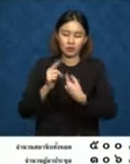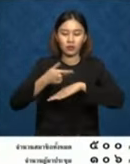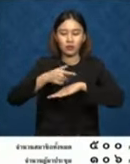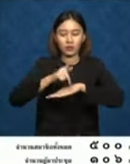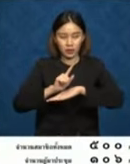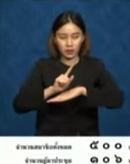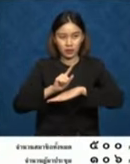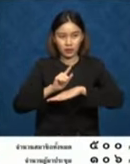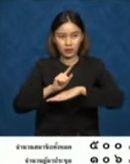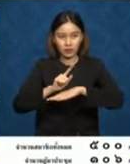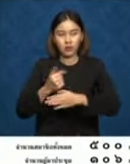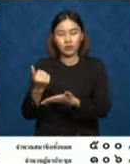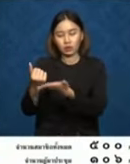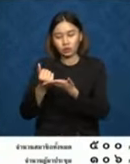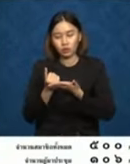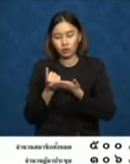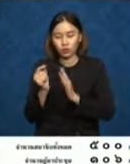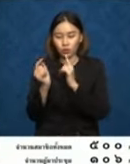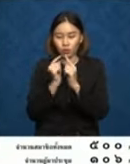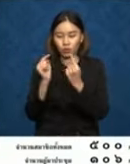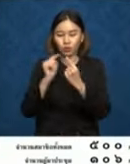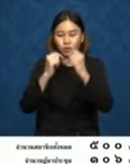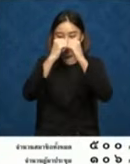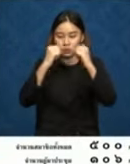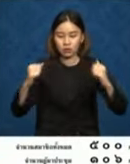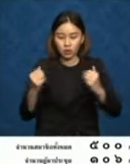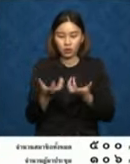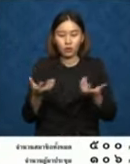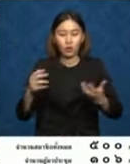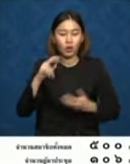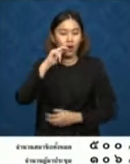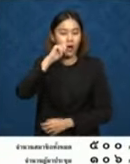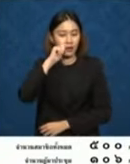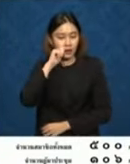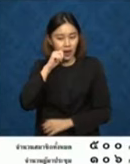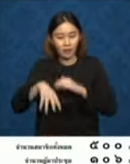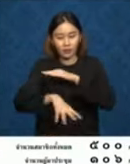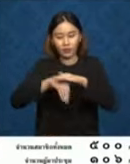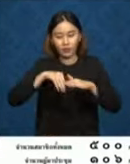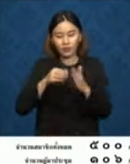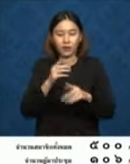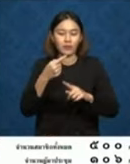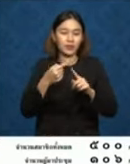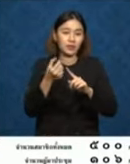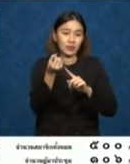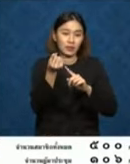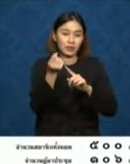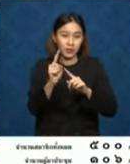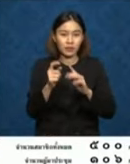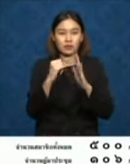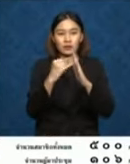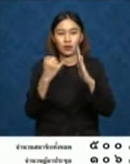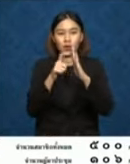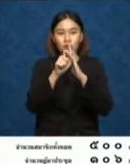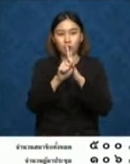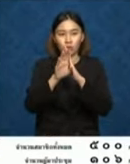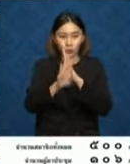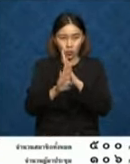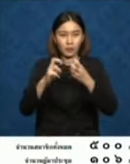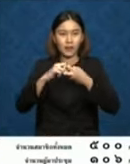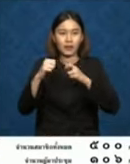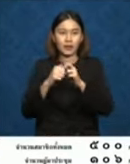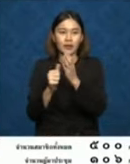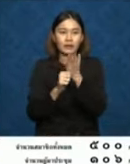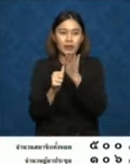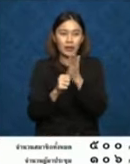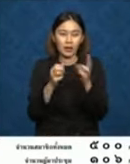ธานสภาช่วยประสานให้สำนักทรัพยากรน้ำบาดาลที่11จังหวัดอุบลราชธานีแก้ปัญห